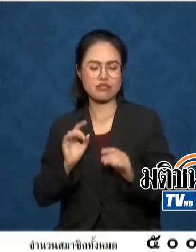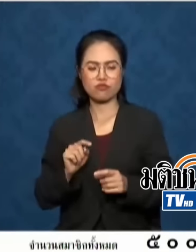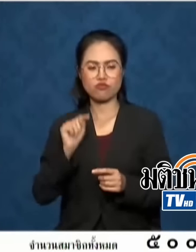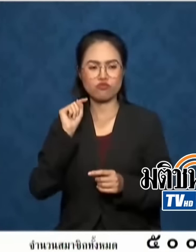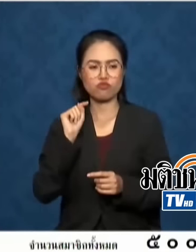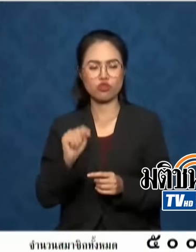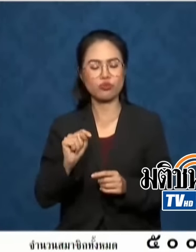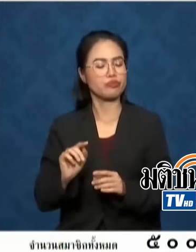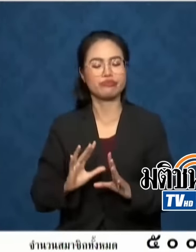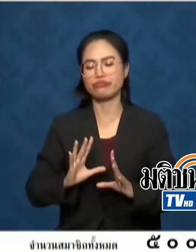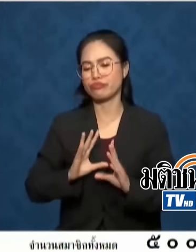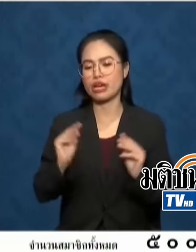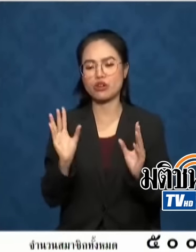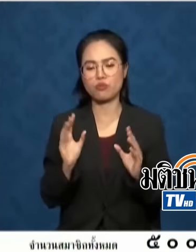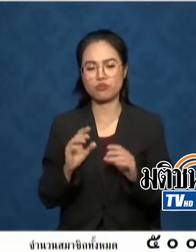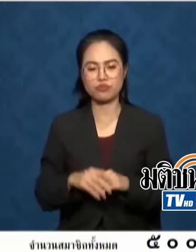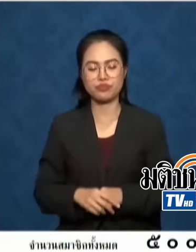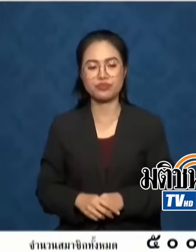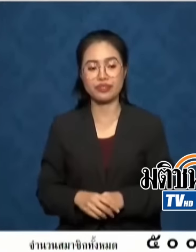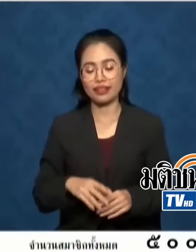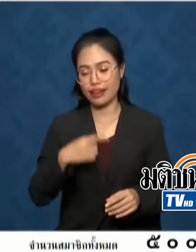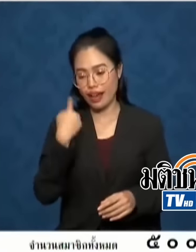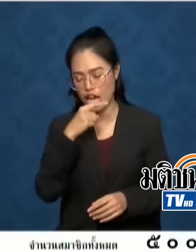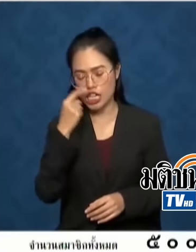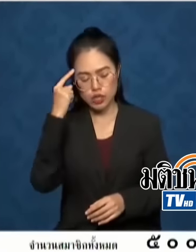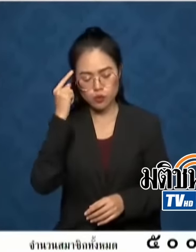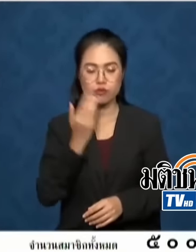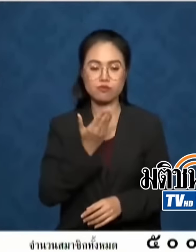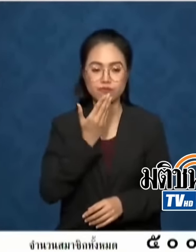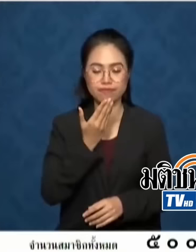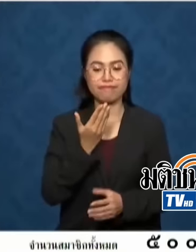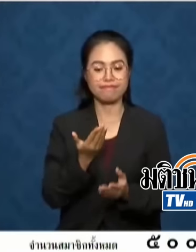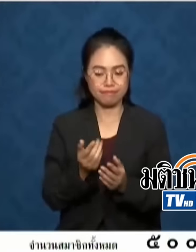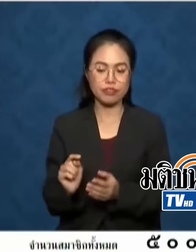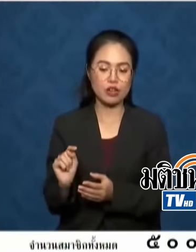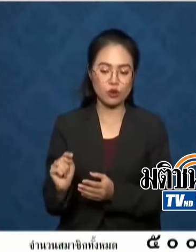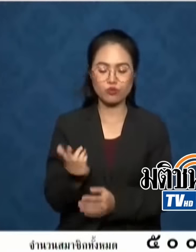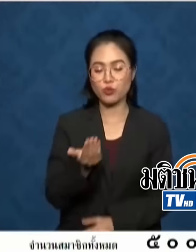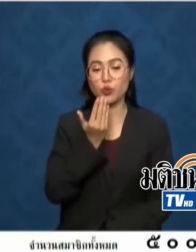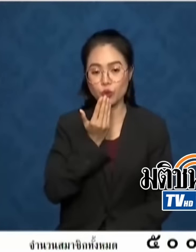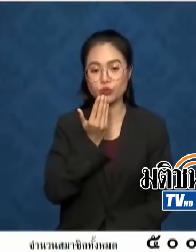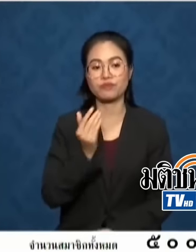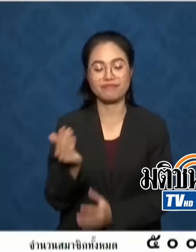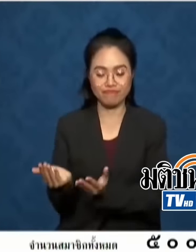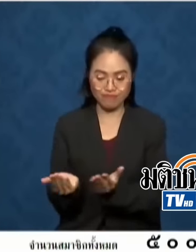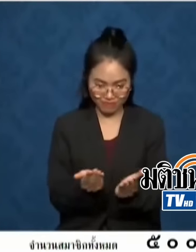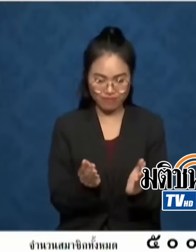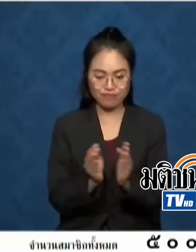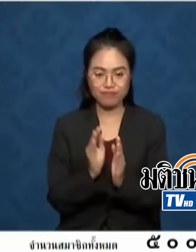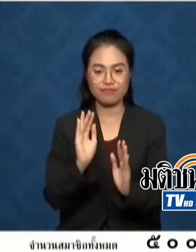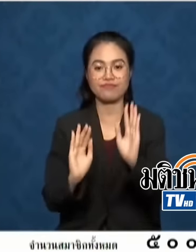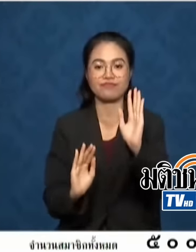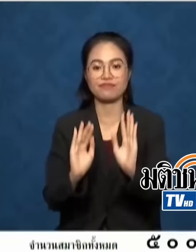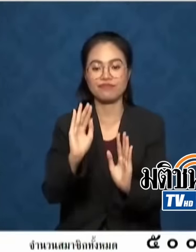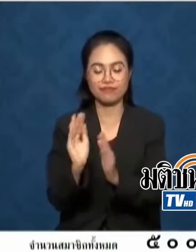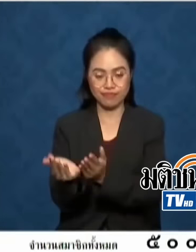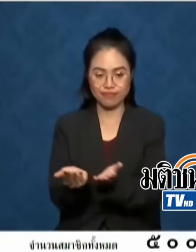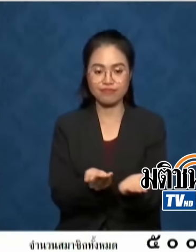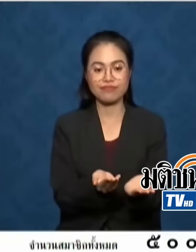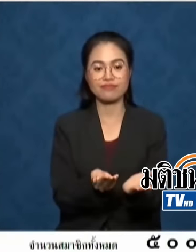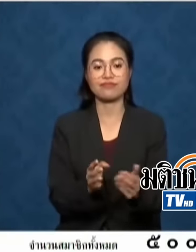รรมการโปรดกดปุ่มไม่เห็นด้วยผู้ใดเห็นว่าควรงดออกเสียงโปรดกดปุ่มงดออกเสียงนะครับเชิญท่านสมาชิกลงคะแนนได้เ